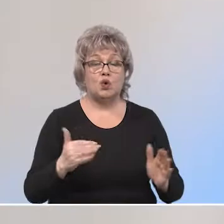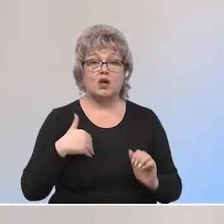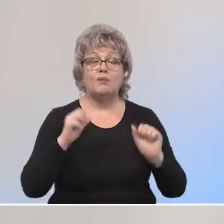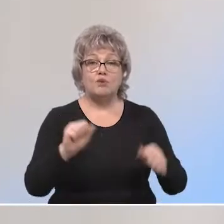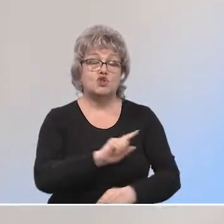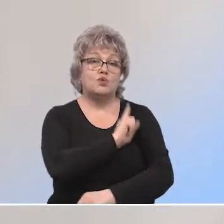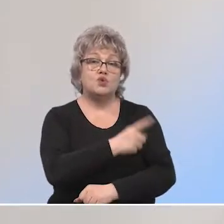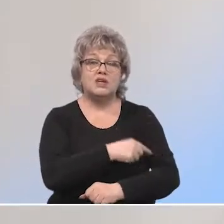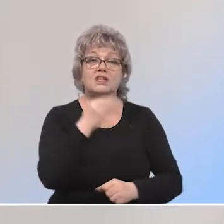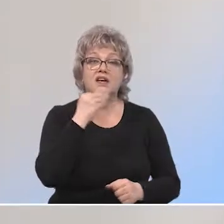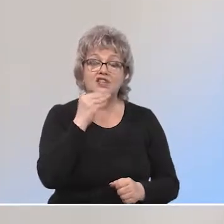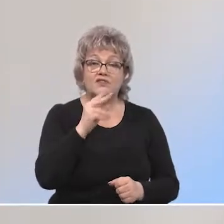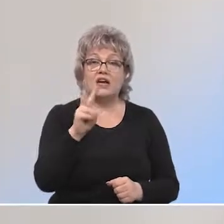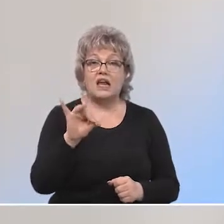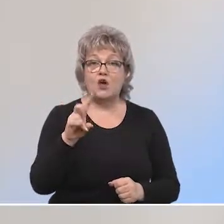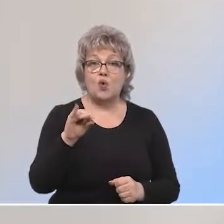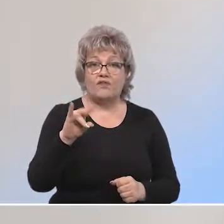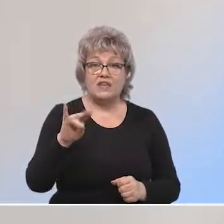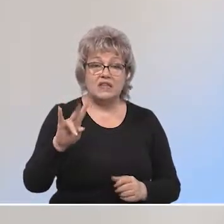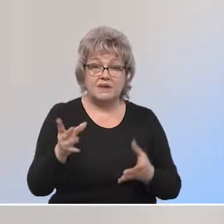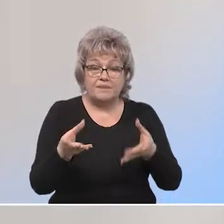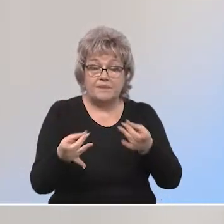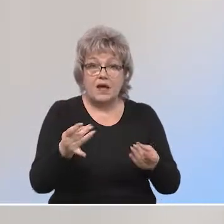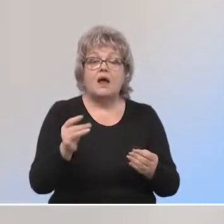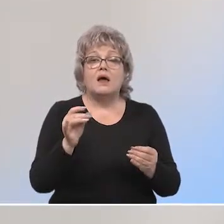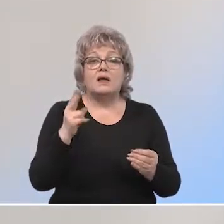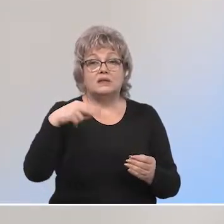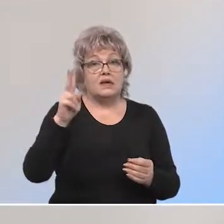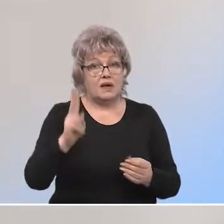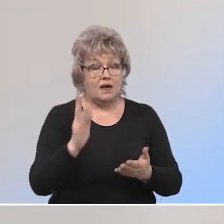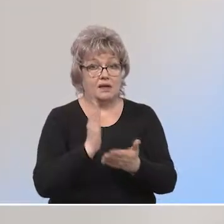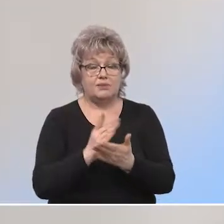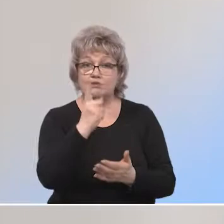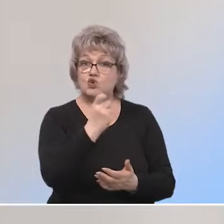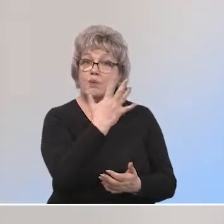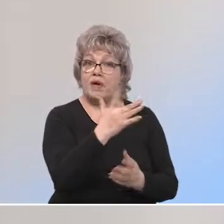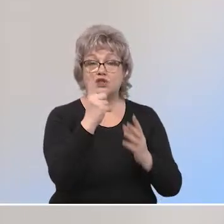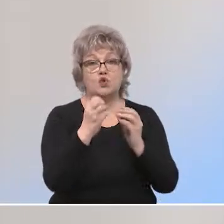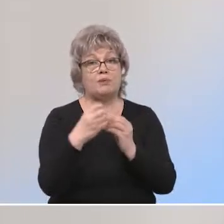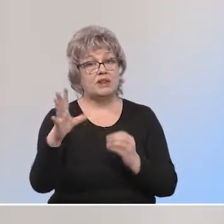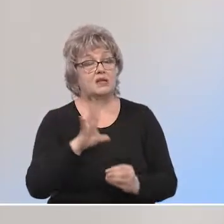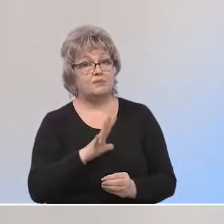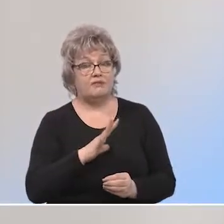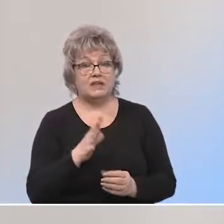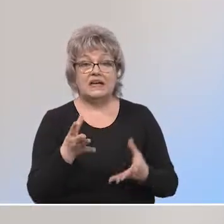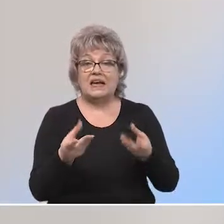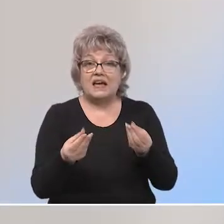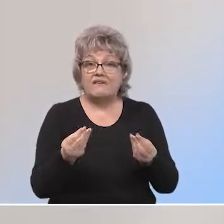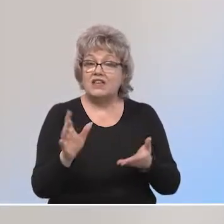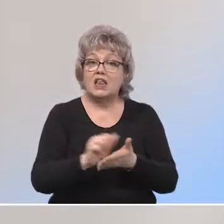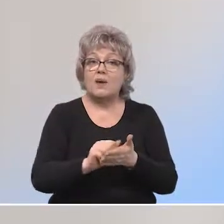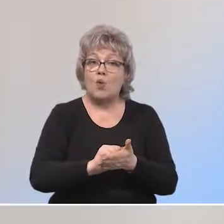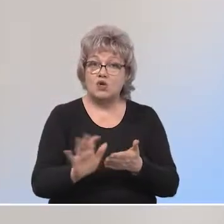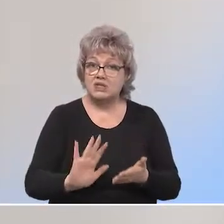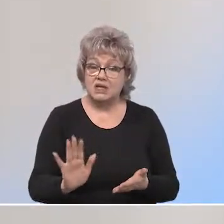можем усилить качество клейковины. То есть если мы имеем по показателям ИДК допустим, 105-115 бывает, то есть клейковина даже